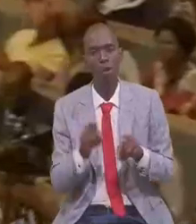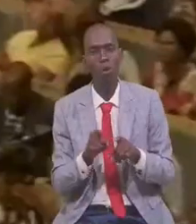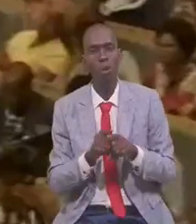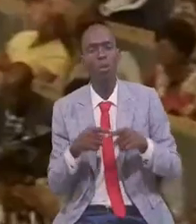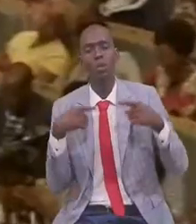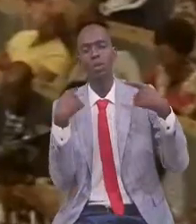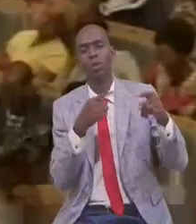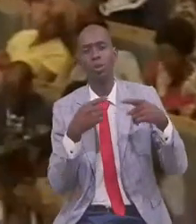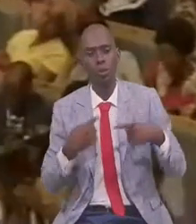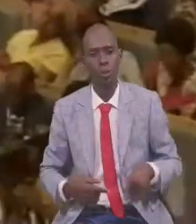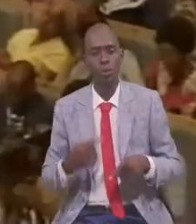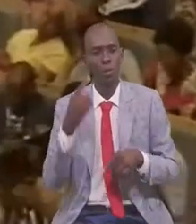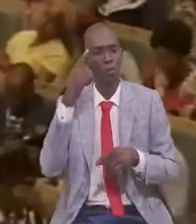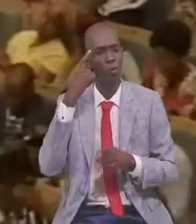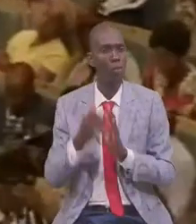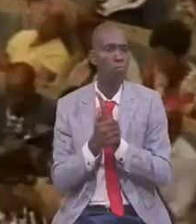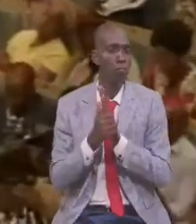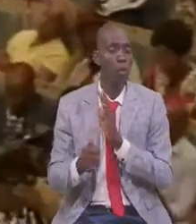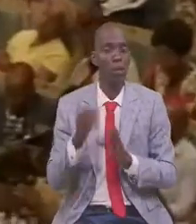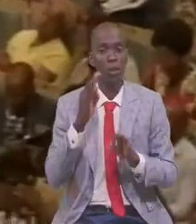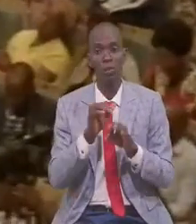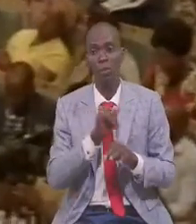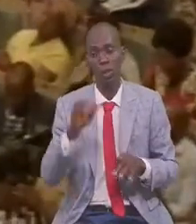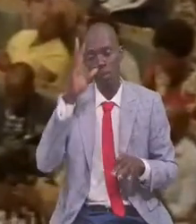s'il n'a pas combattu suivant les règles.